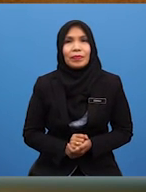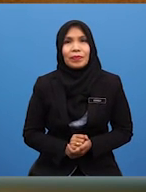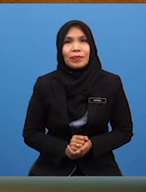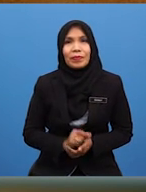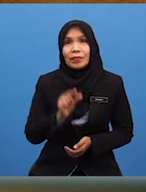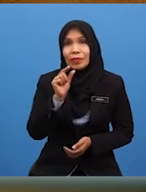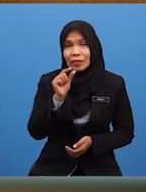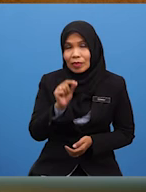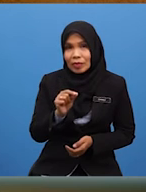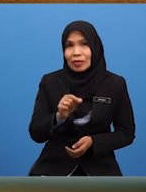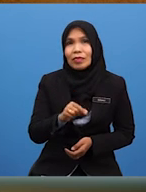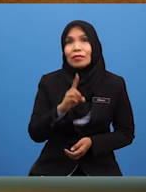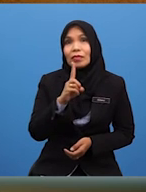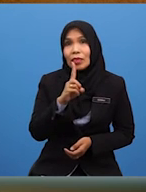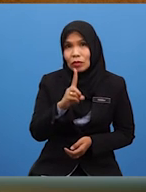Titik